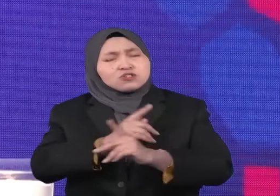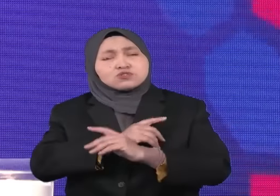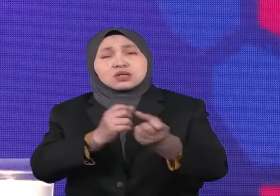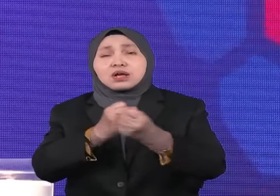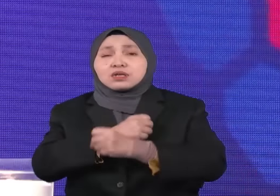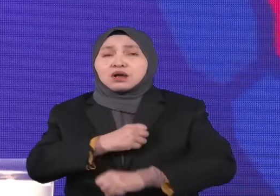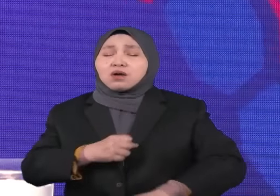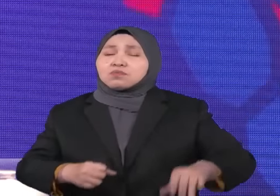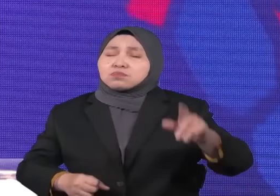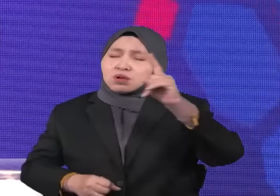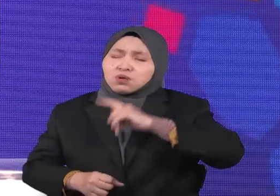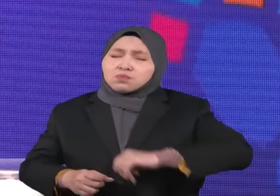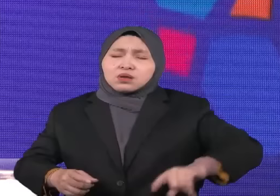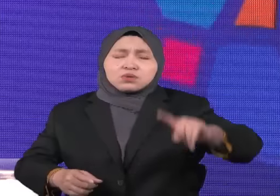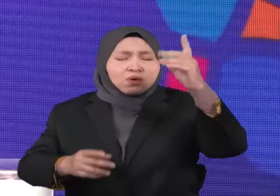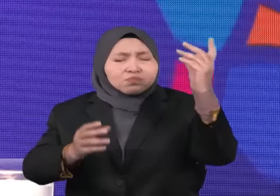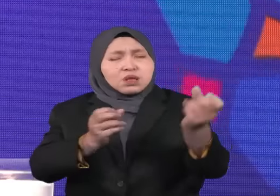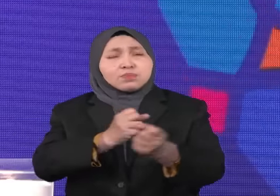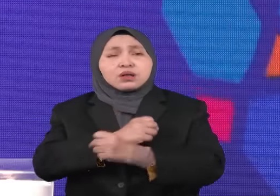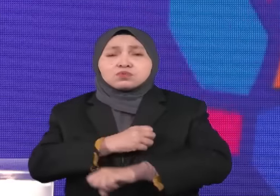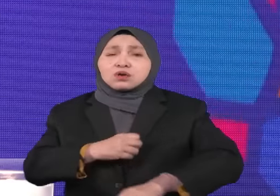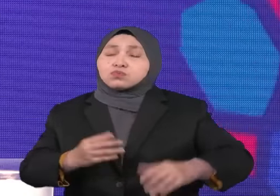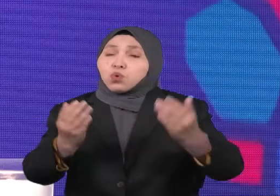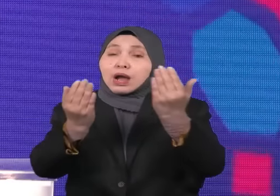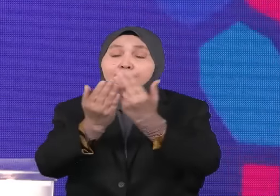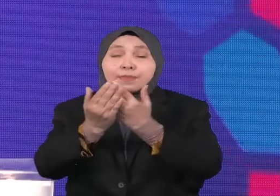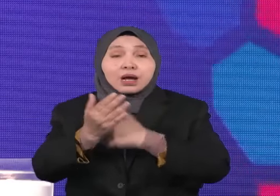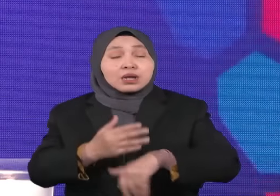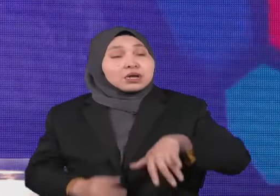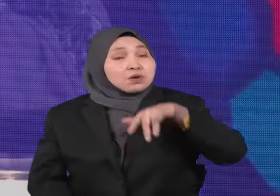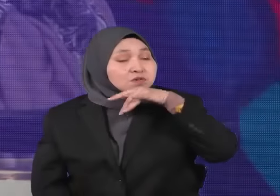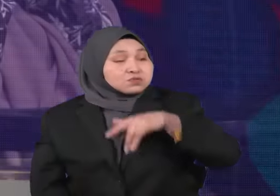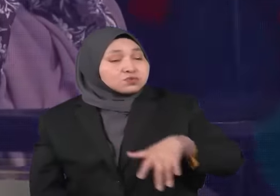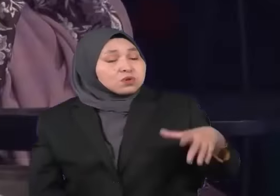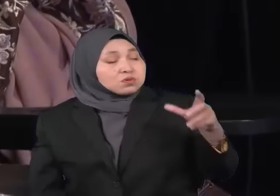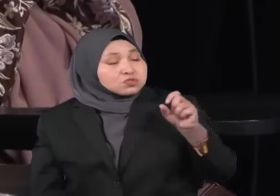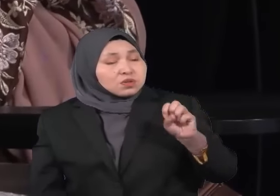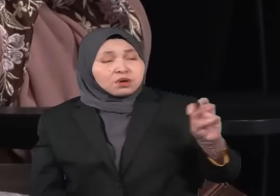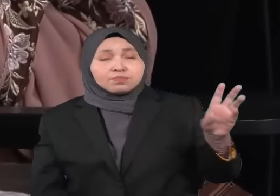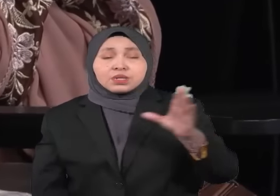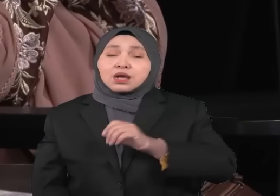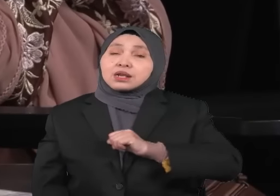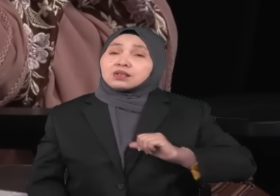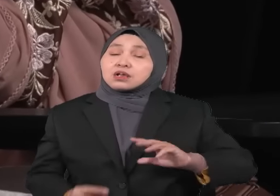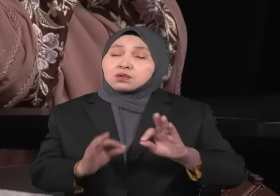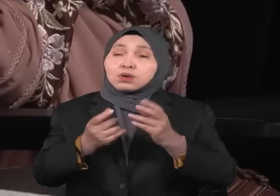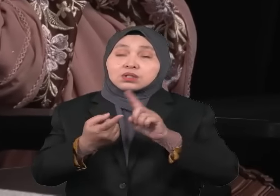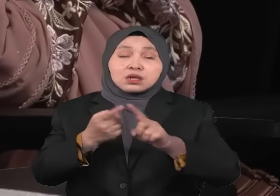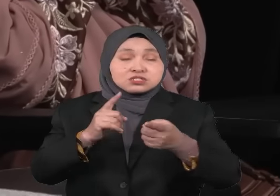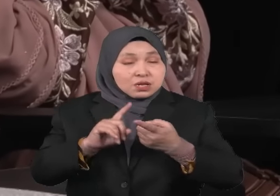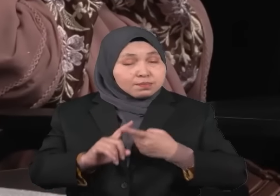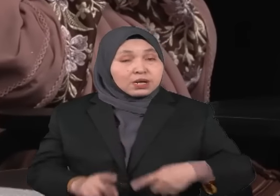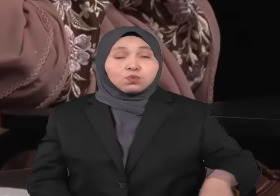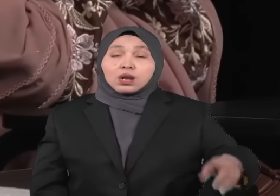rahmatik ya Arhamar Rahimin. Wa sallallahu ala sayyidina Muhammadin wa ala alihi wa sahbihi wa baraka wa